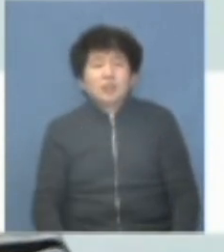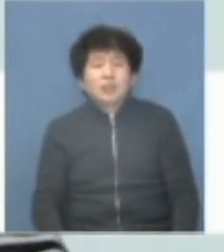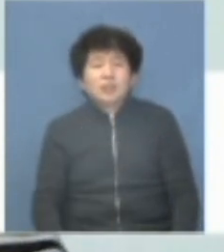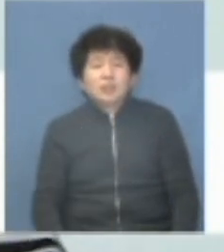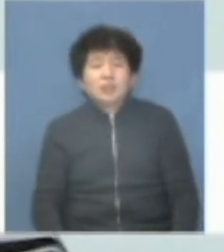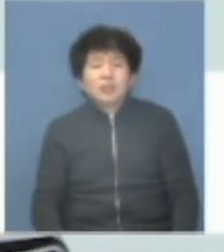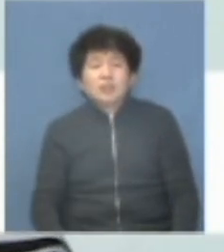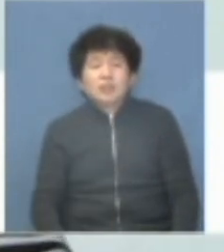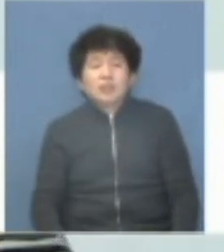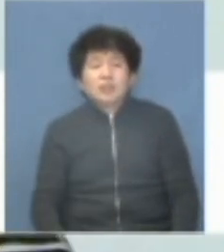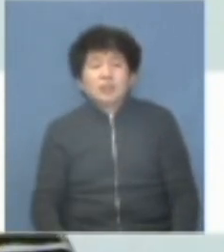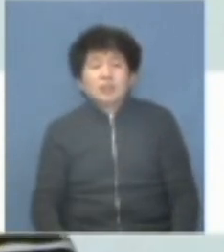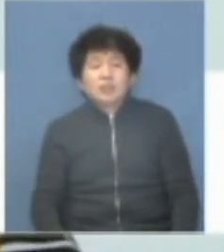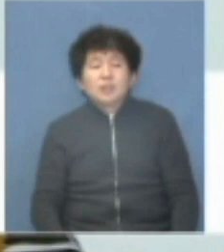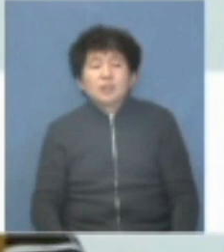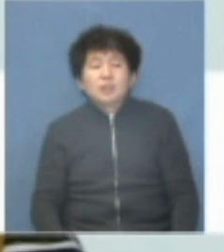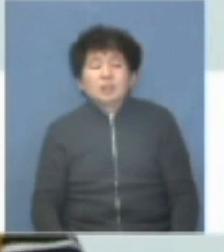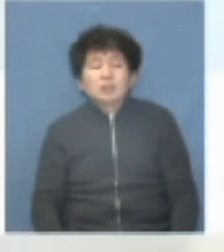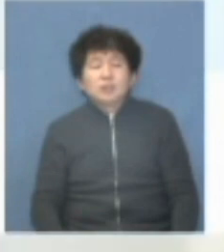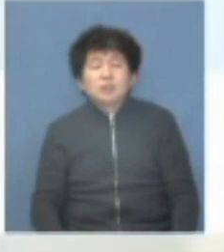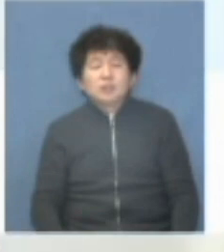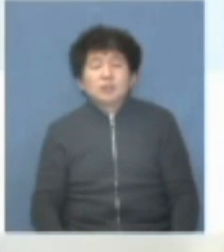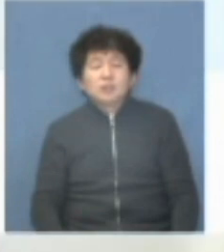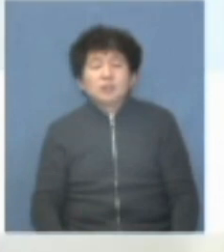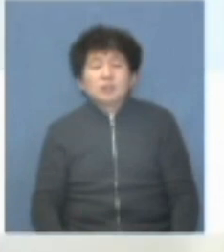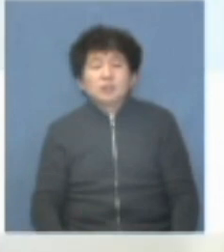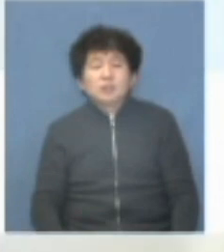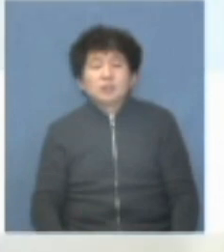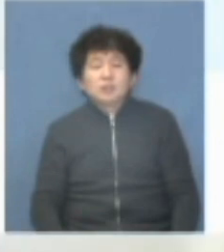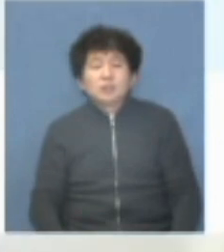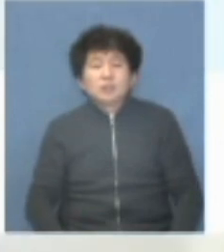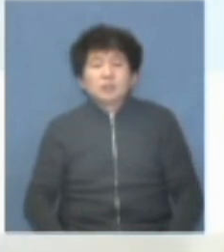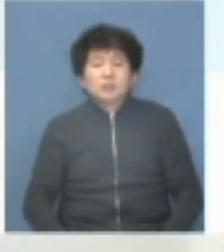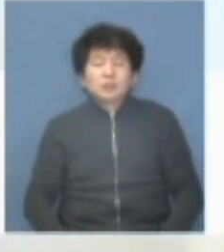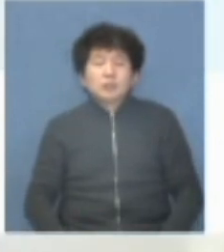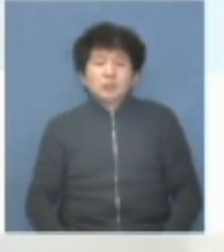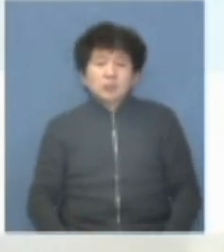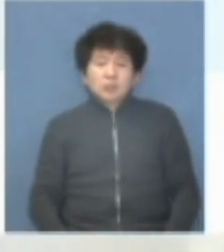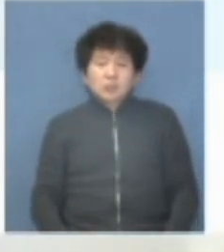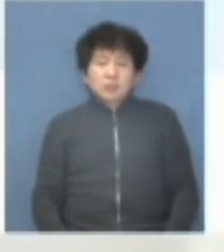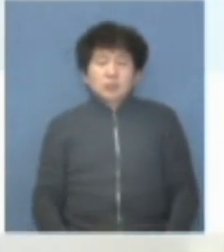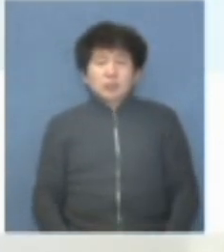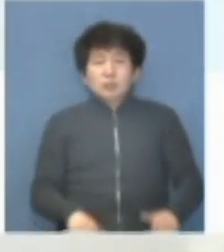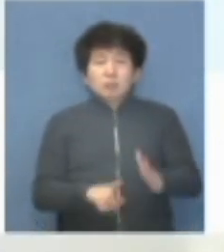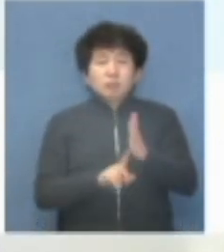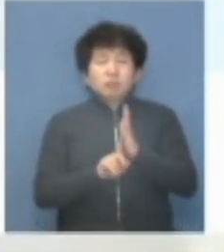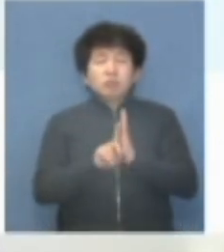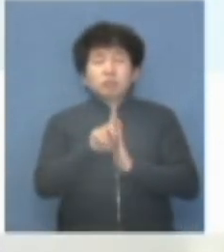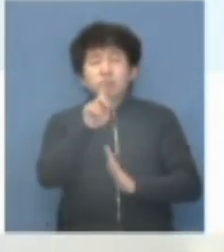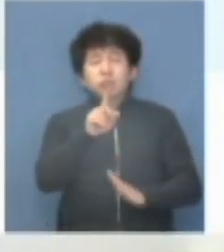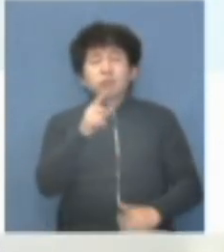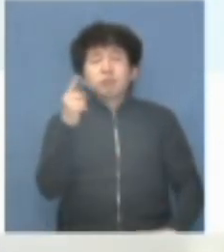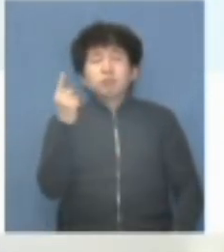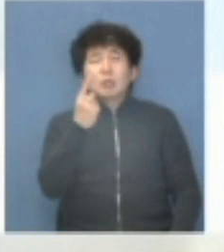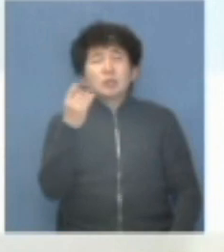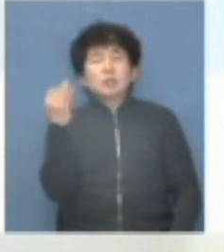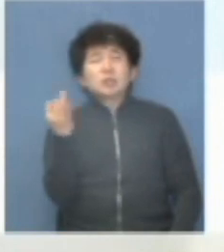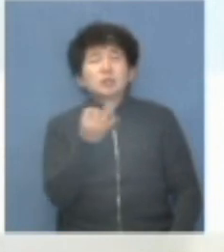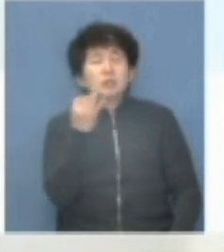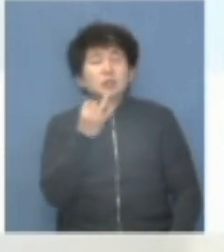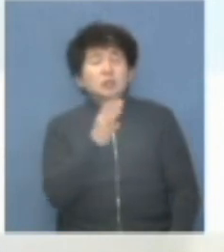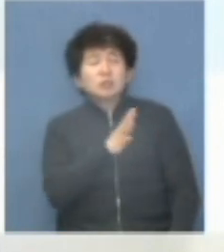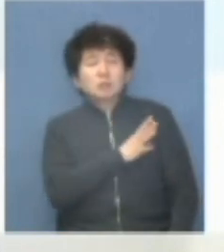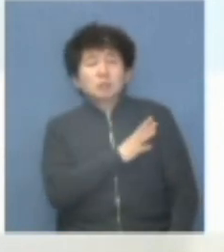керемет жоғары деңгейде дәріптеуде. Бірінші тур басталды, сол турда бірінші және де ең бір қызығы, бірінші турда бірінші